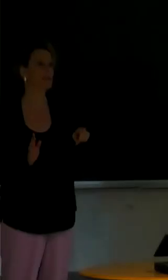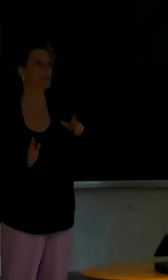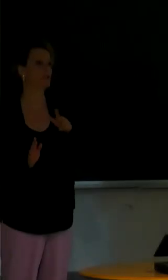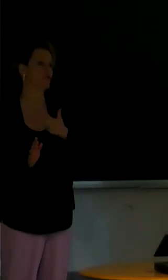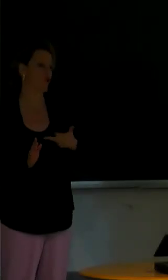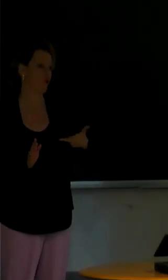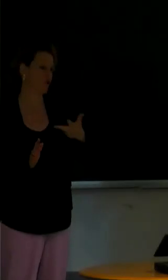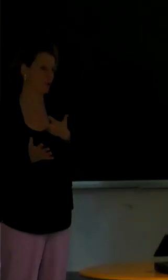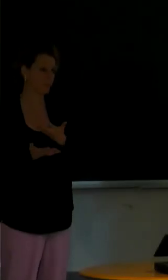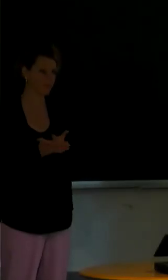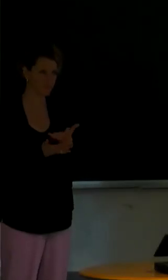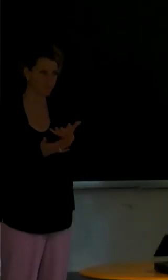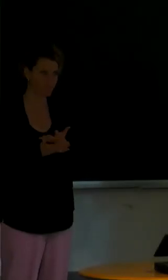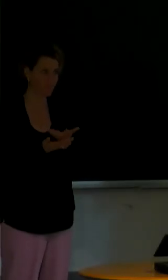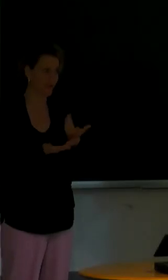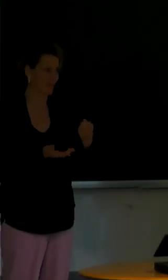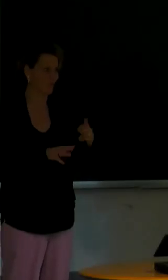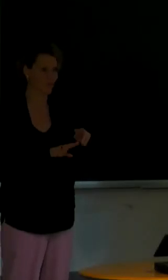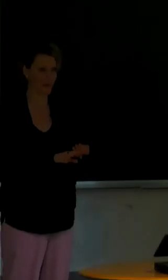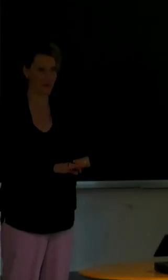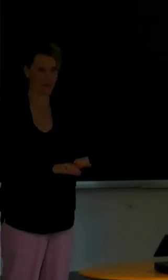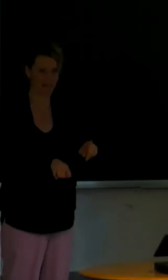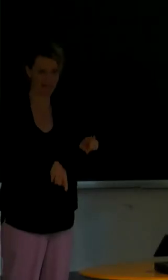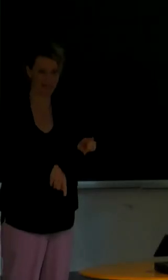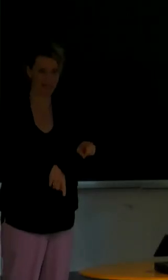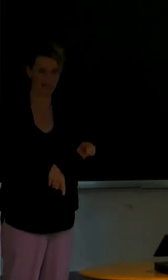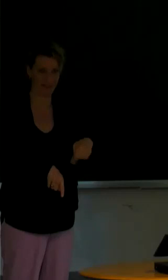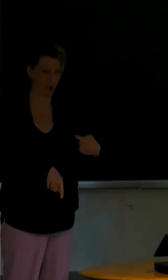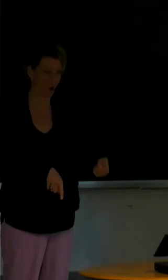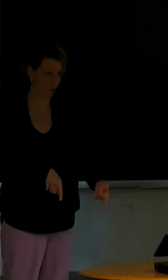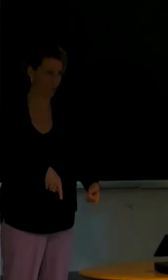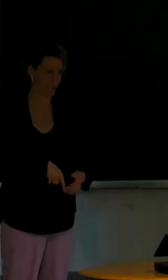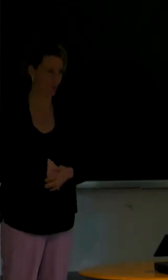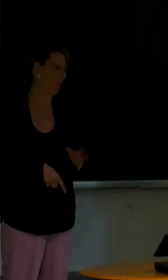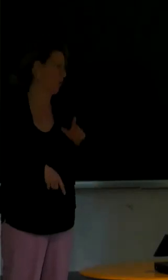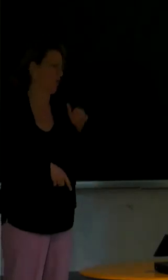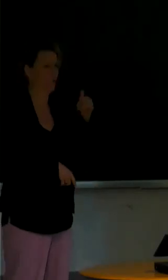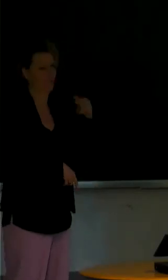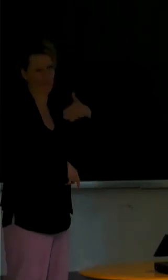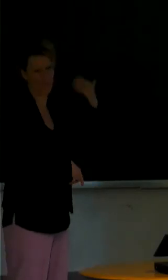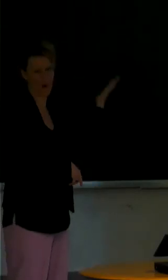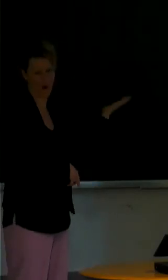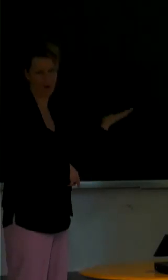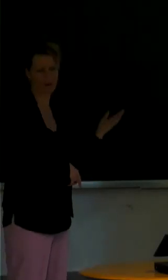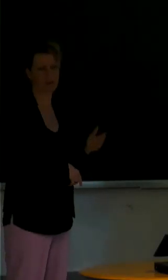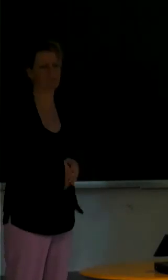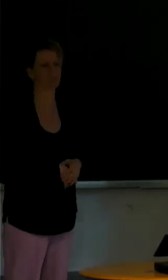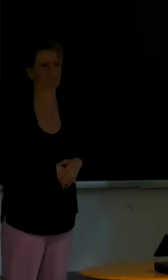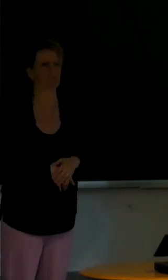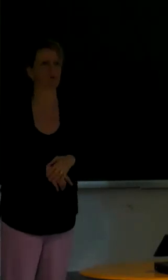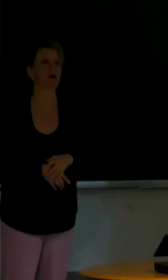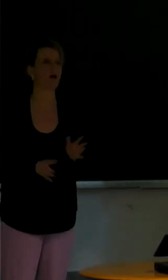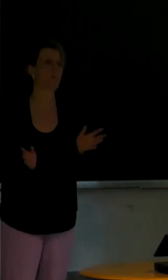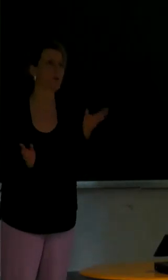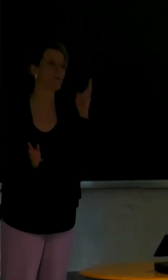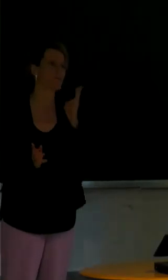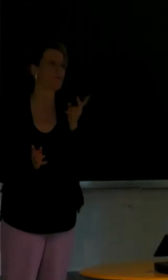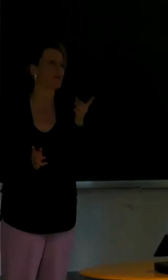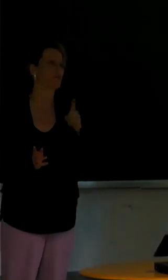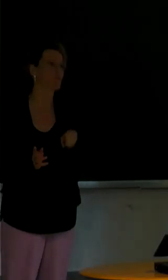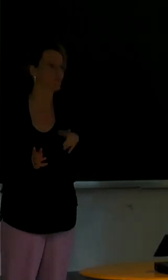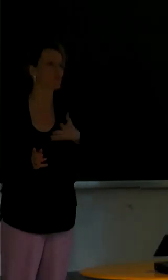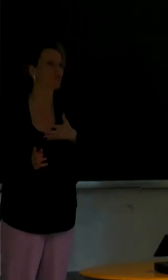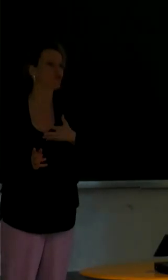naturalmente fermatevi qua se volete, fermatevi qua o fuori, E poi naturalmente c'è la giornata di domani, cioè l'open